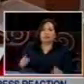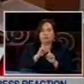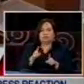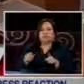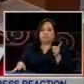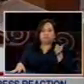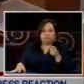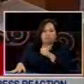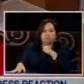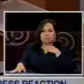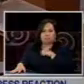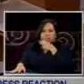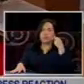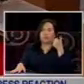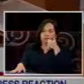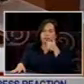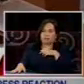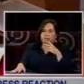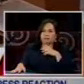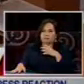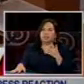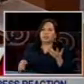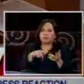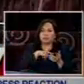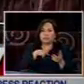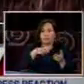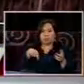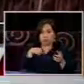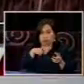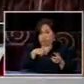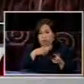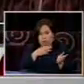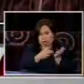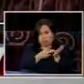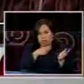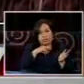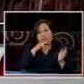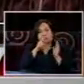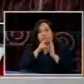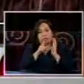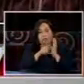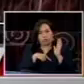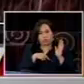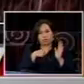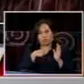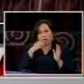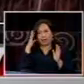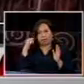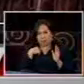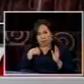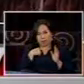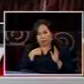Madam Secretary, kwan ho ito, no? Alam nyo naman, hindi tayo abogado. Alam naman ninyo kung saan tayo nanggaling.